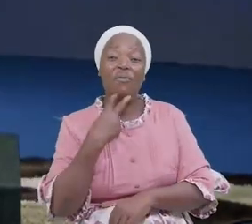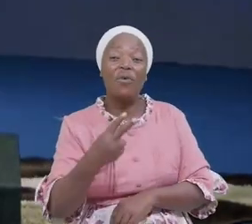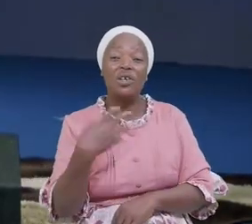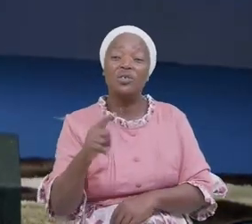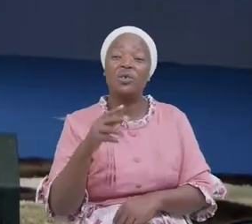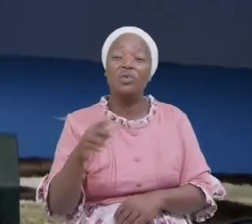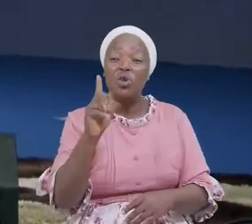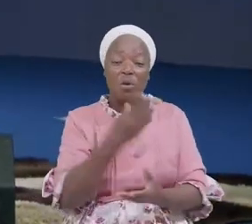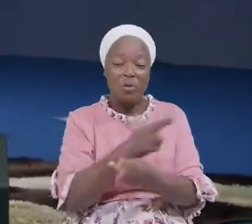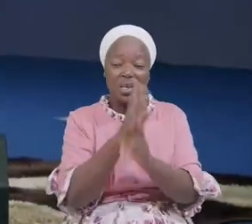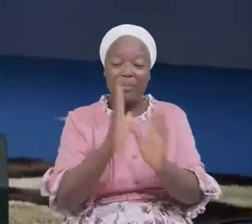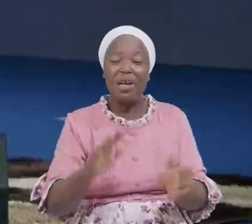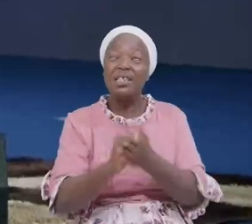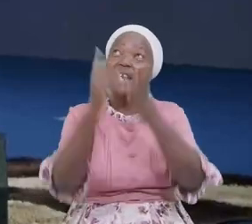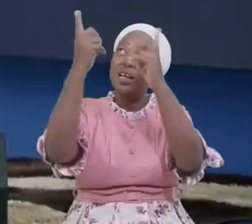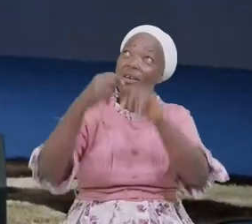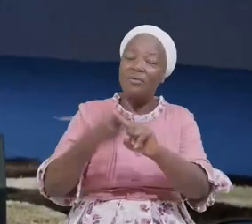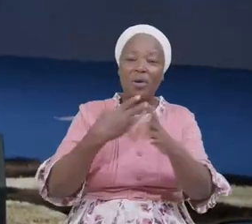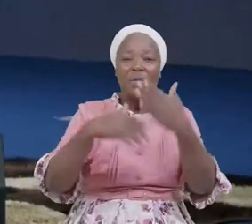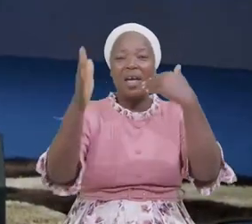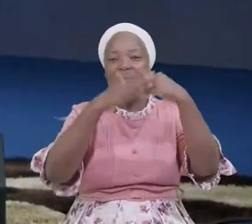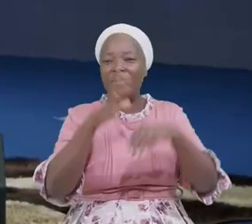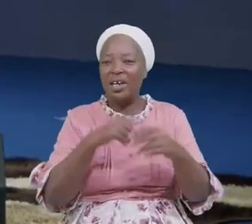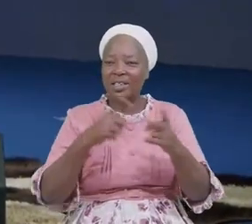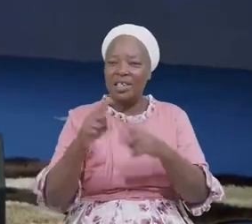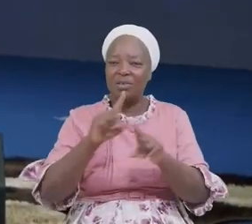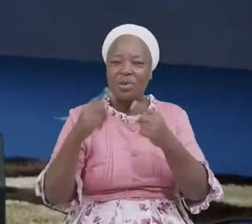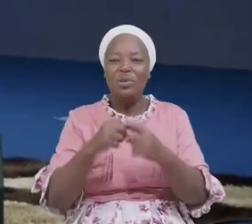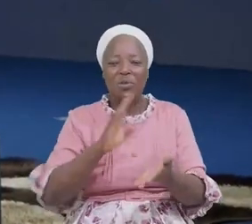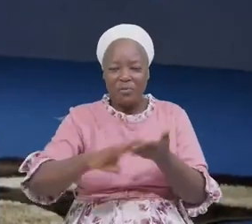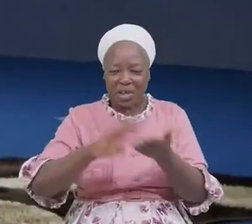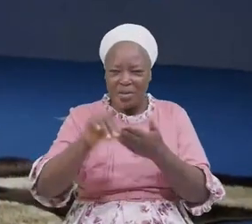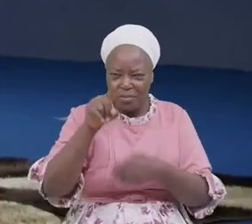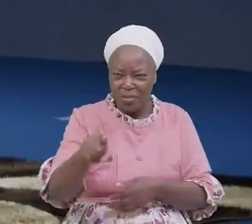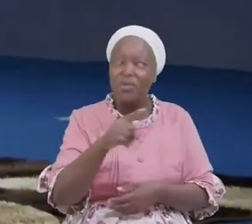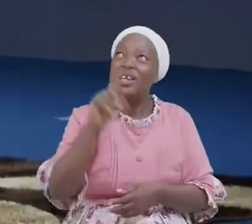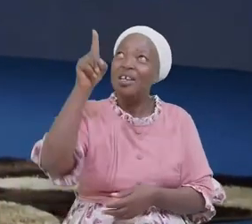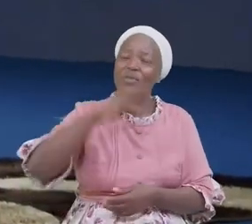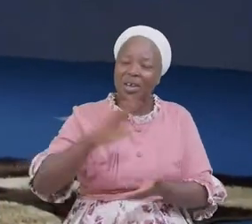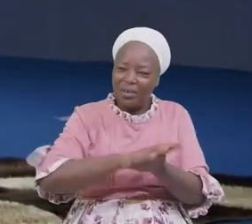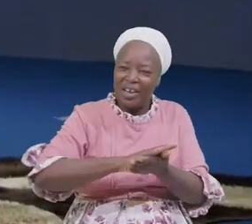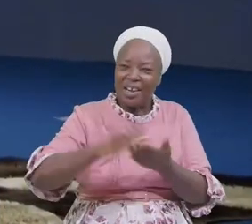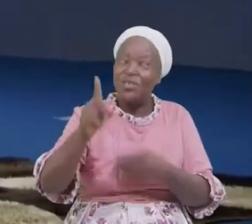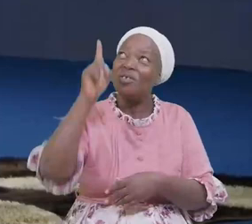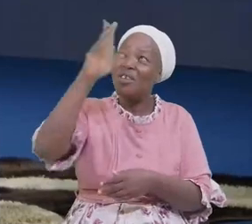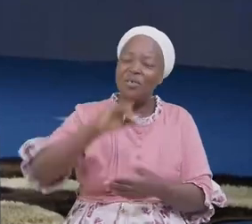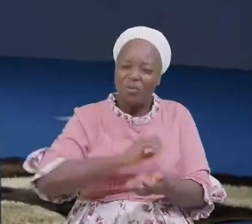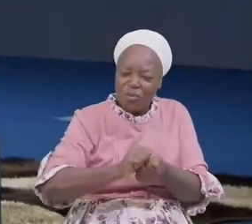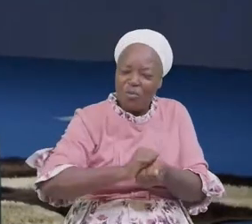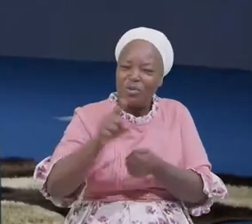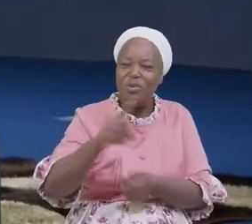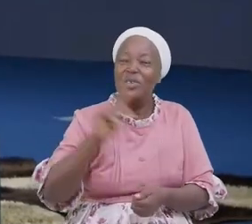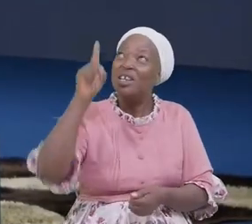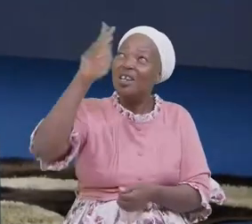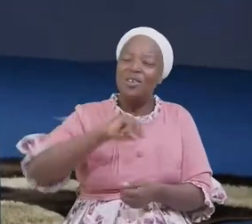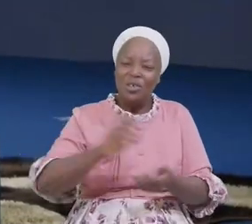c'est la voix de ton Rédempteur qui est venu du ciel et qui va te pardonner, qui va te purifier, qui va te laver